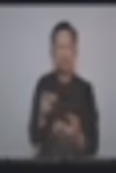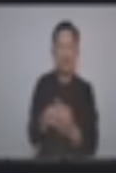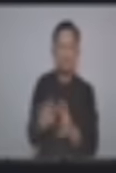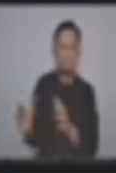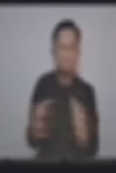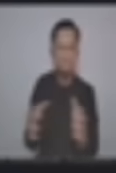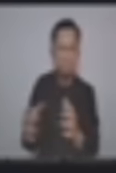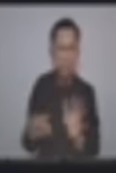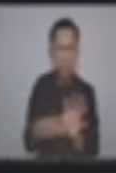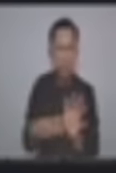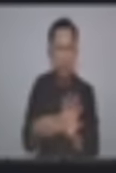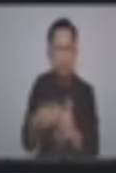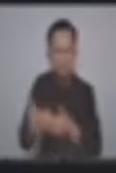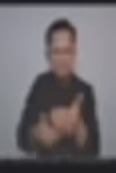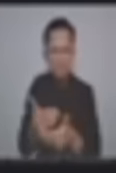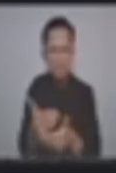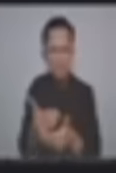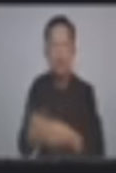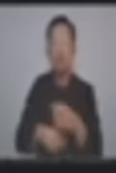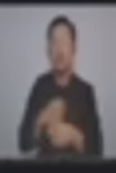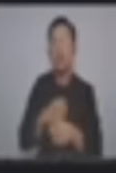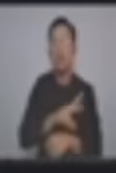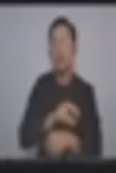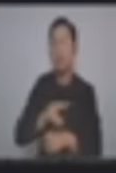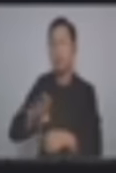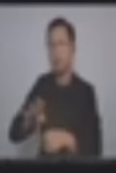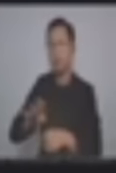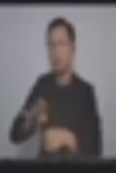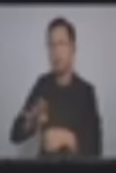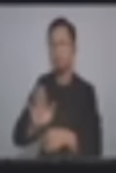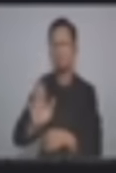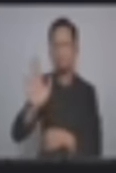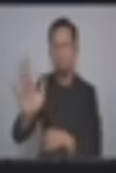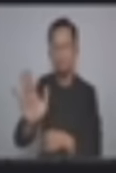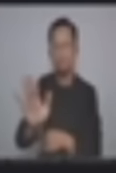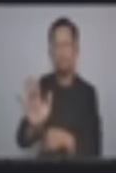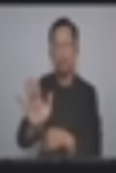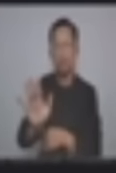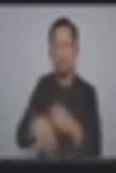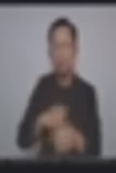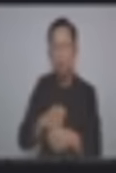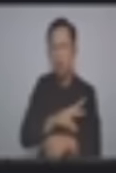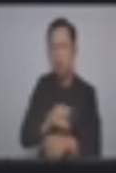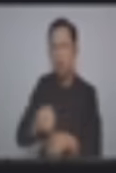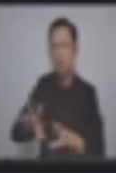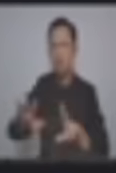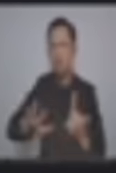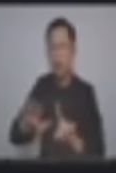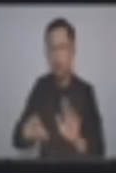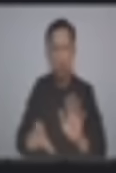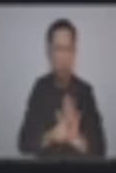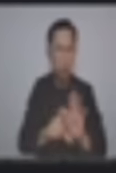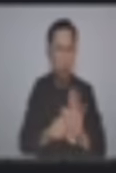dan wakil presiden 2004 hingga Pemilu presiden dan wakil presiden 2019 misalnya dalam